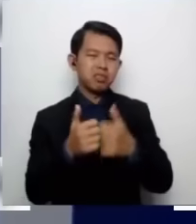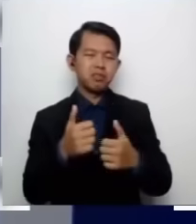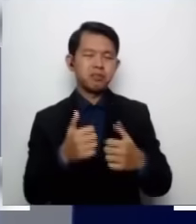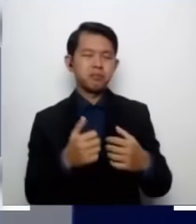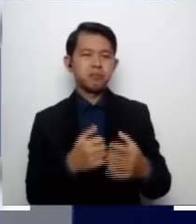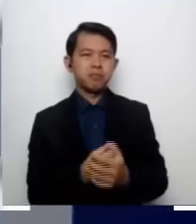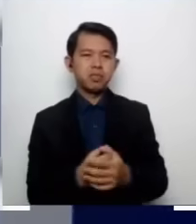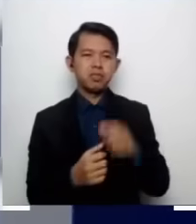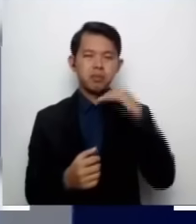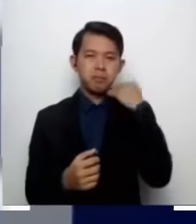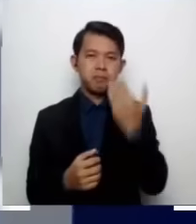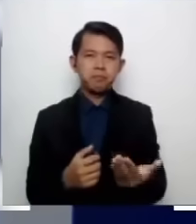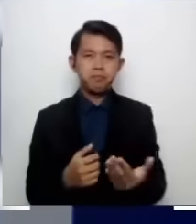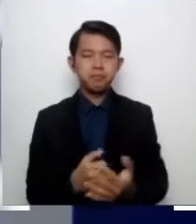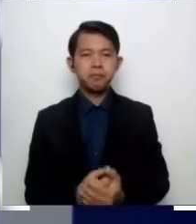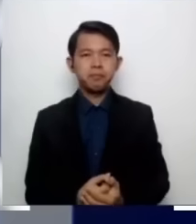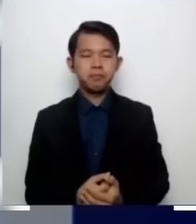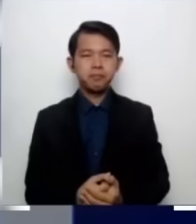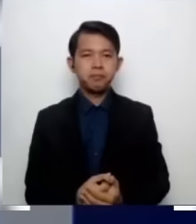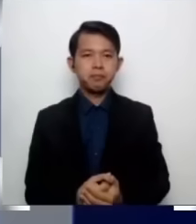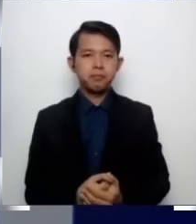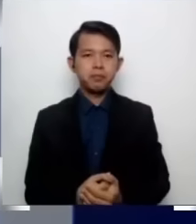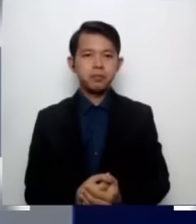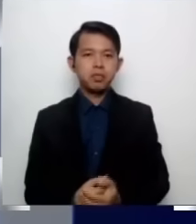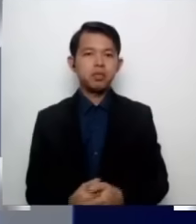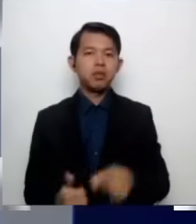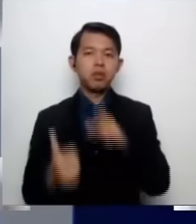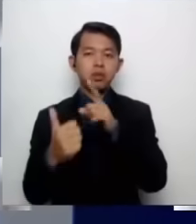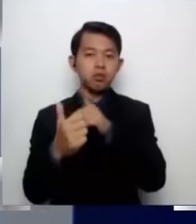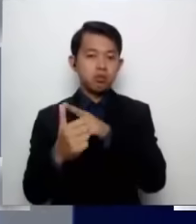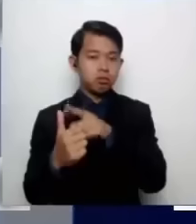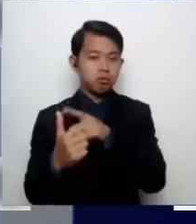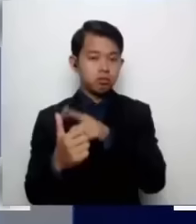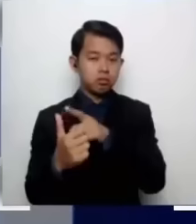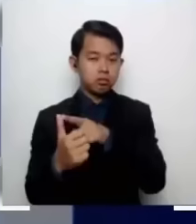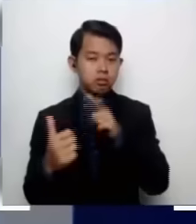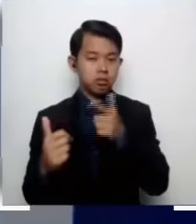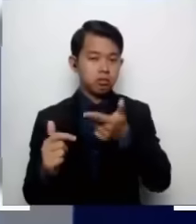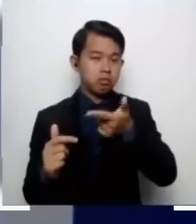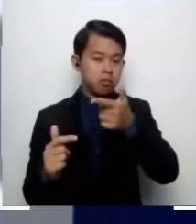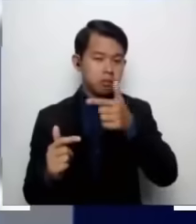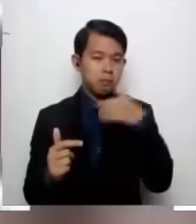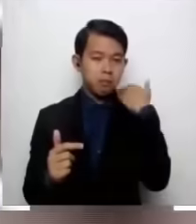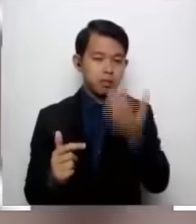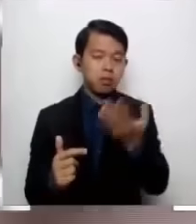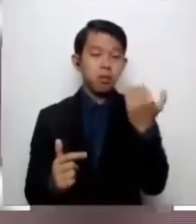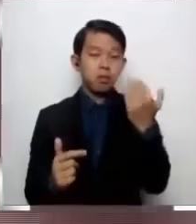isa sa kanila binaril matapos magsalita sa meeting avance sak si Tina